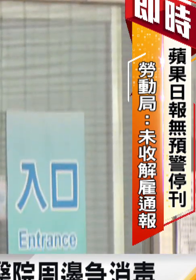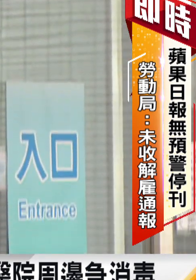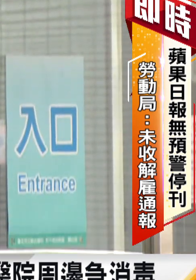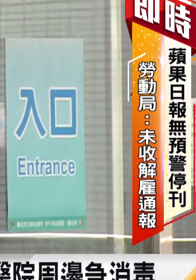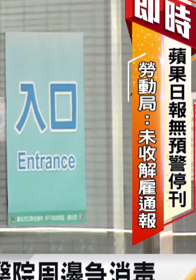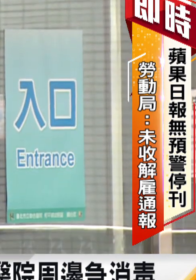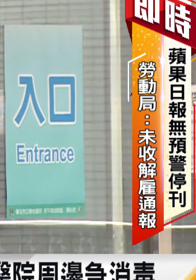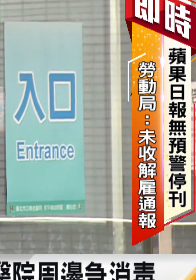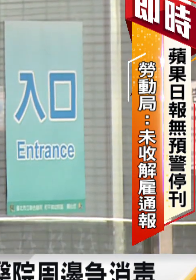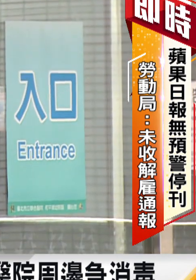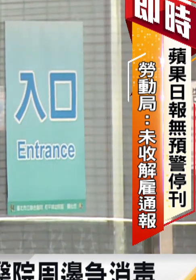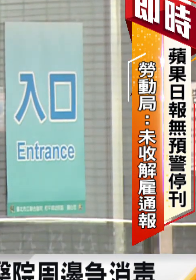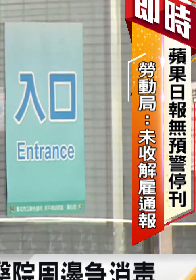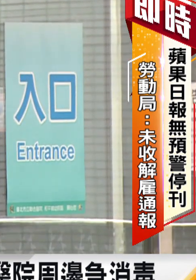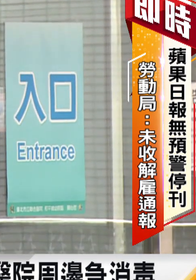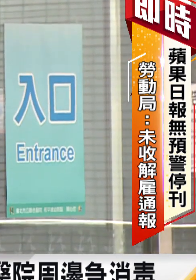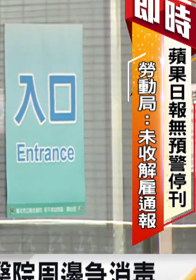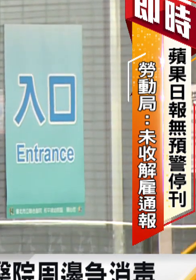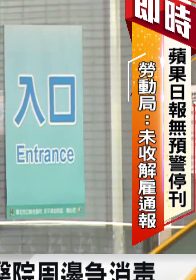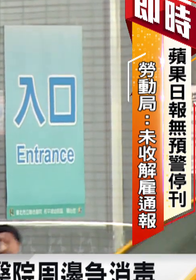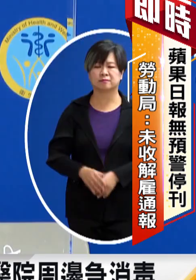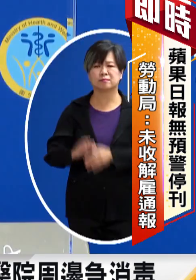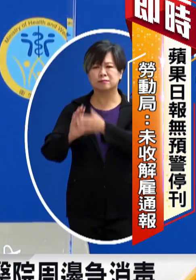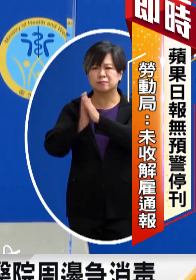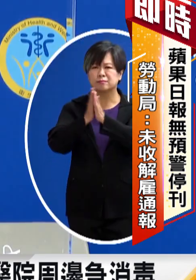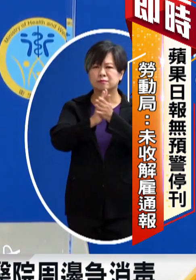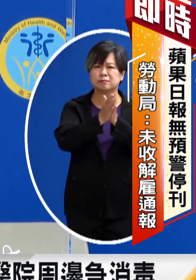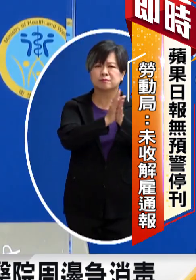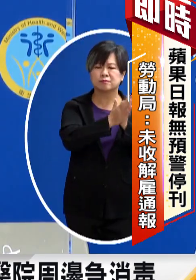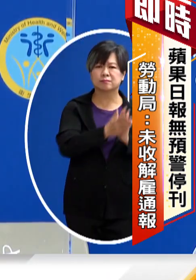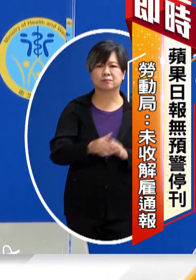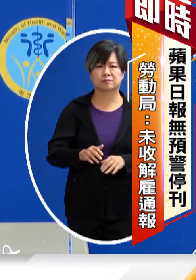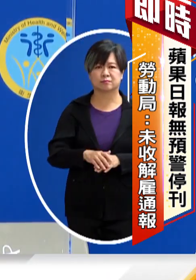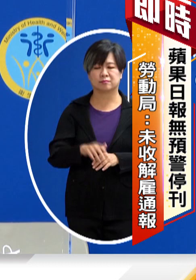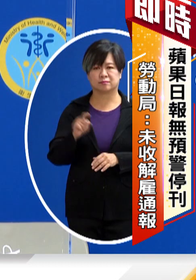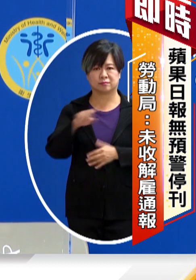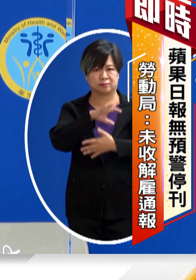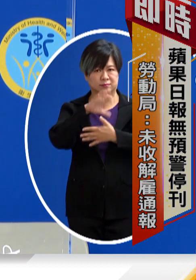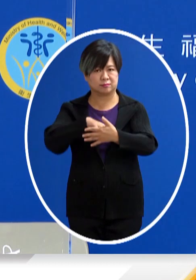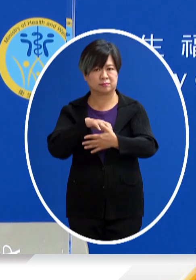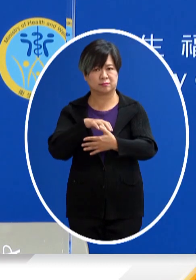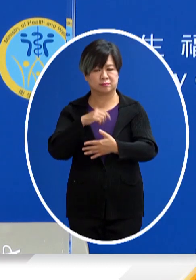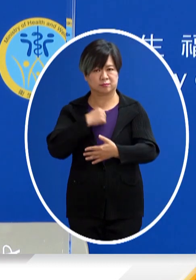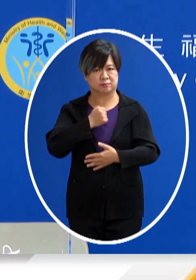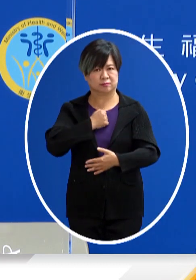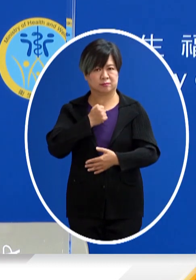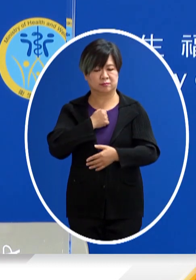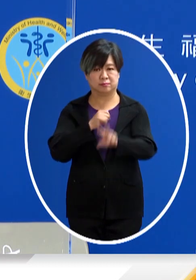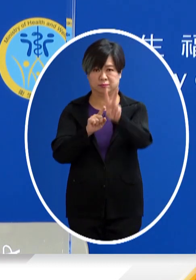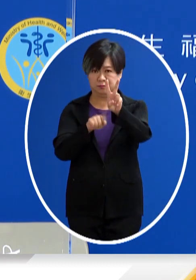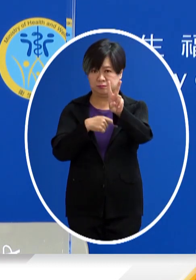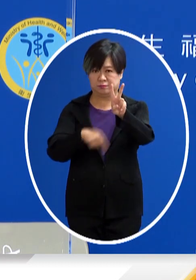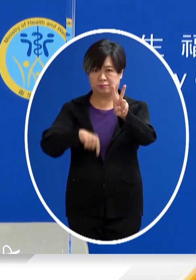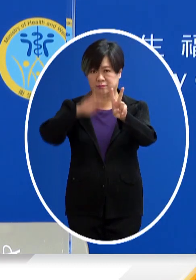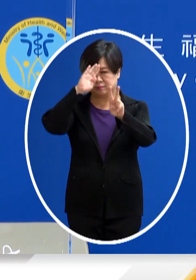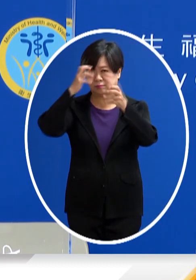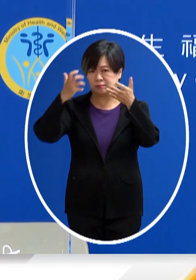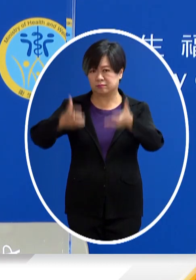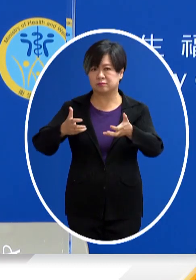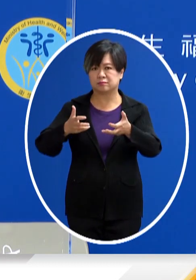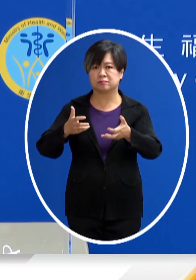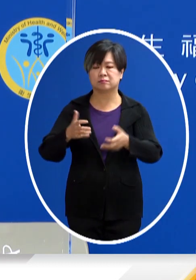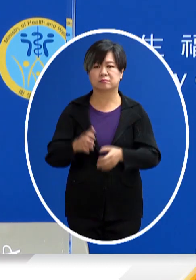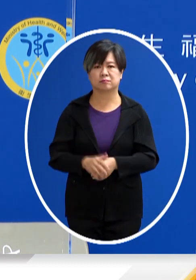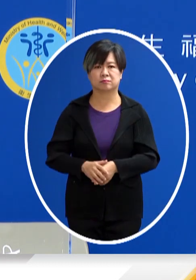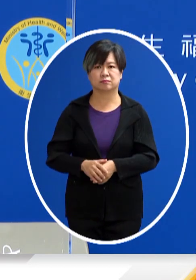这里。这波病毒来得又快又凶猛。 那在这里面，我们至少确定的有2位是重症个案，其